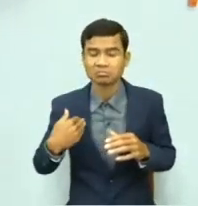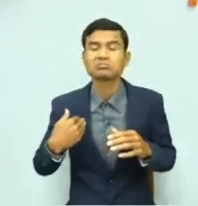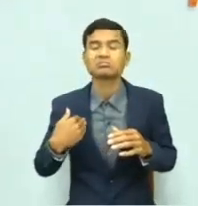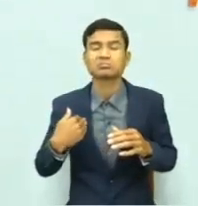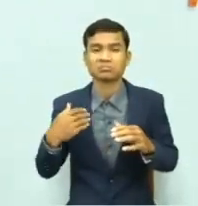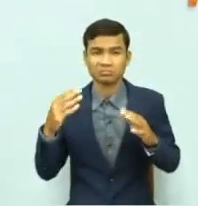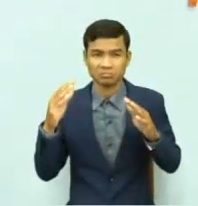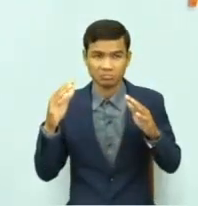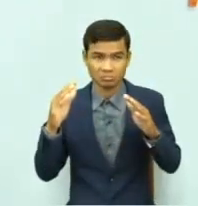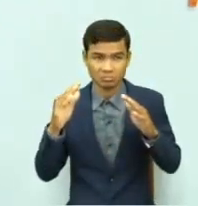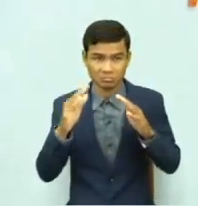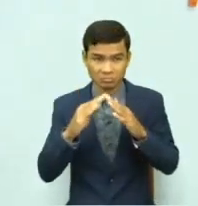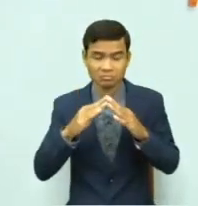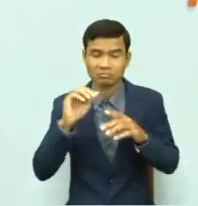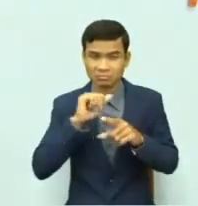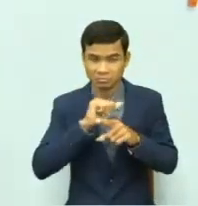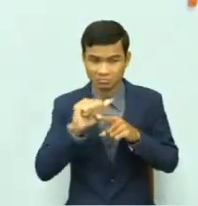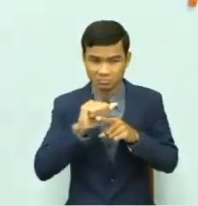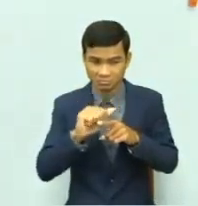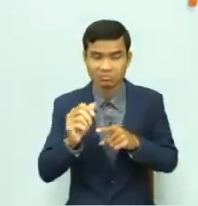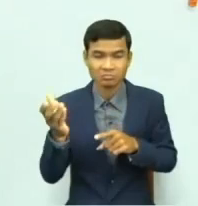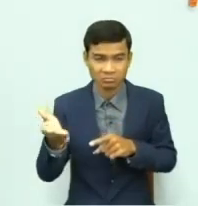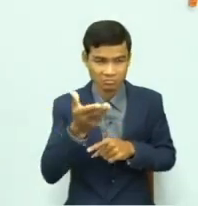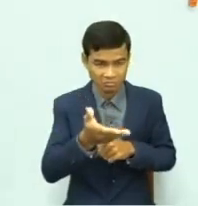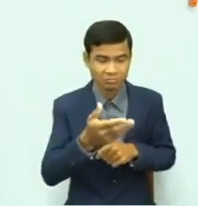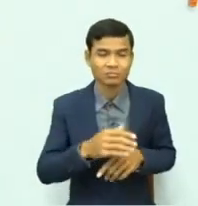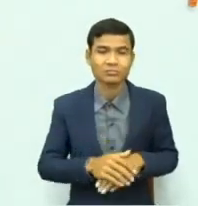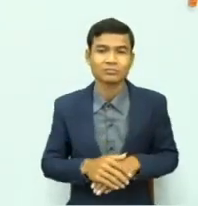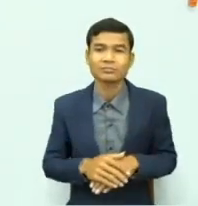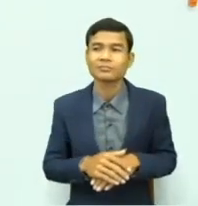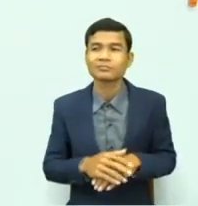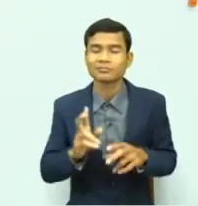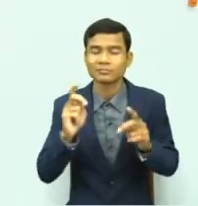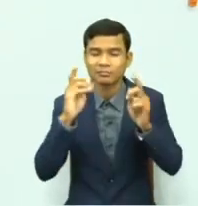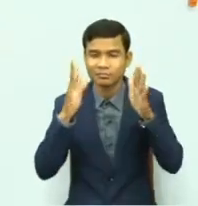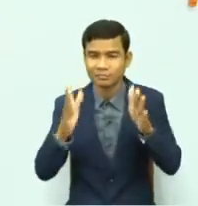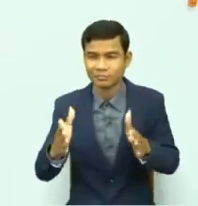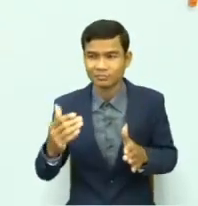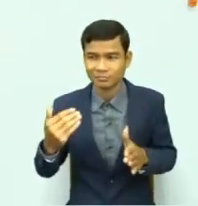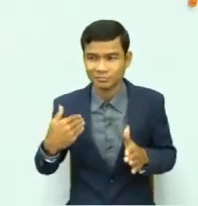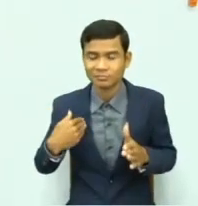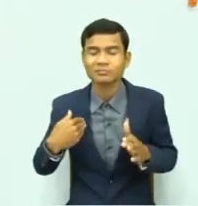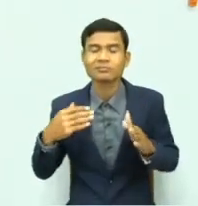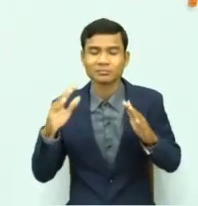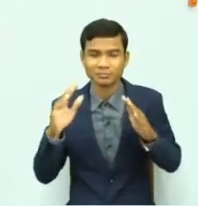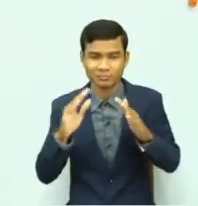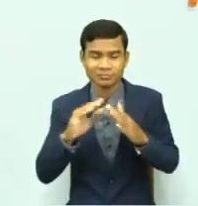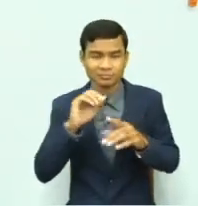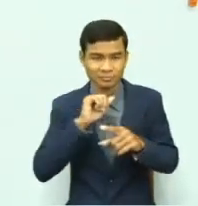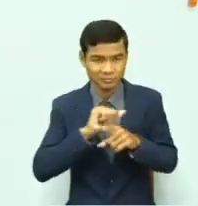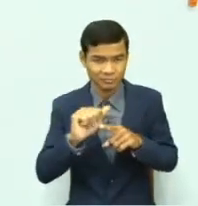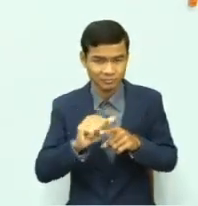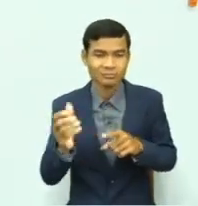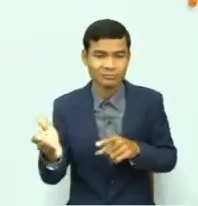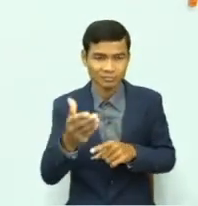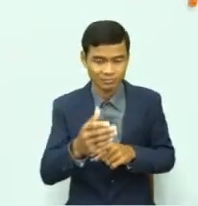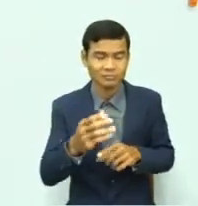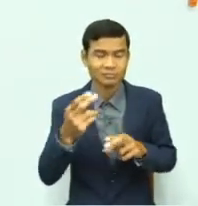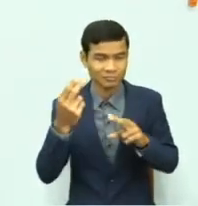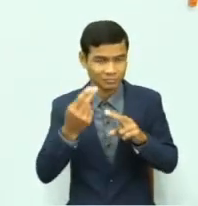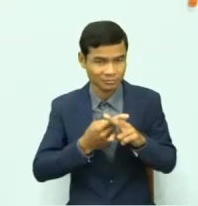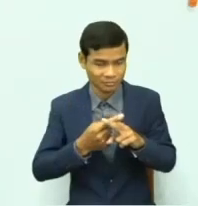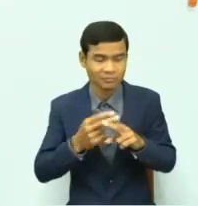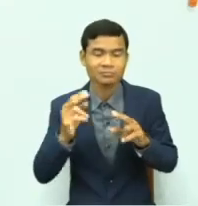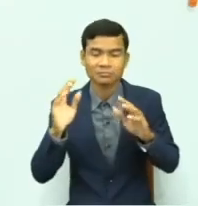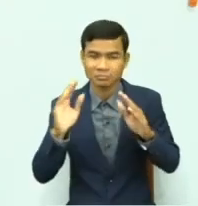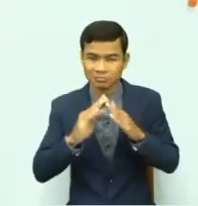miên. Chà miên cách cạp tè. Chà cứ nẹp kru miên cách cạp tè sập rập con. Dốc tự ạ nụ vọt nợp tè